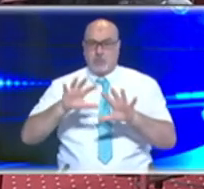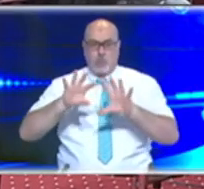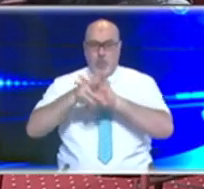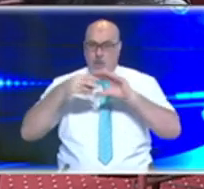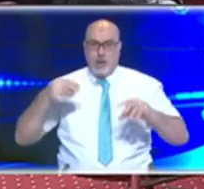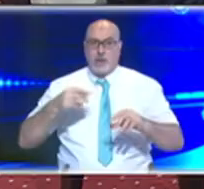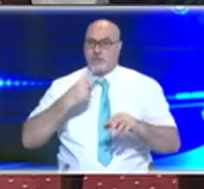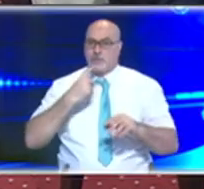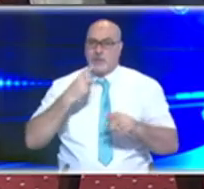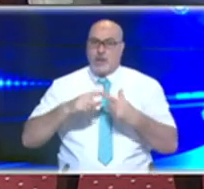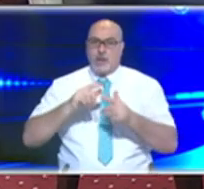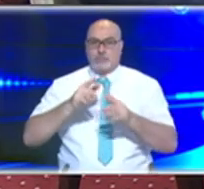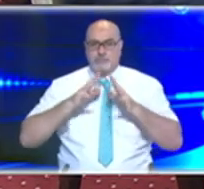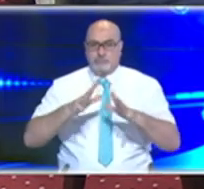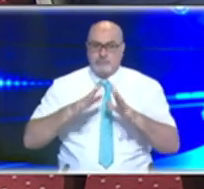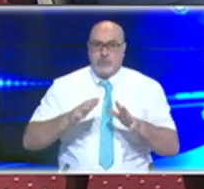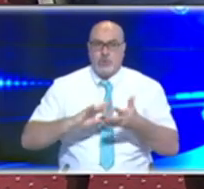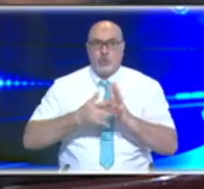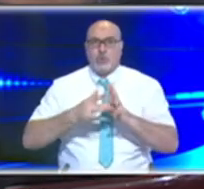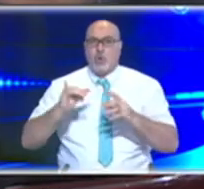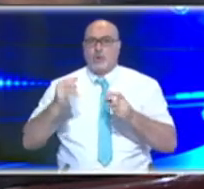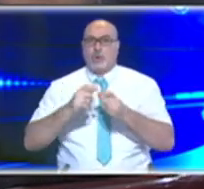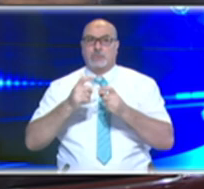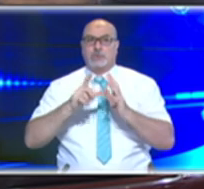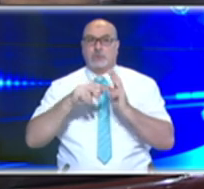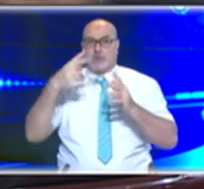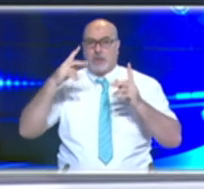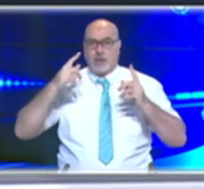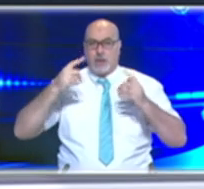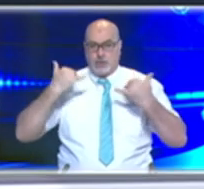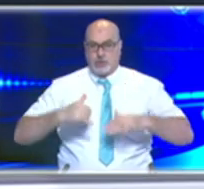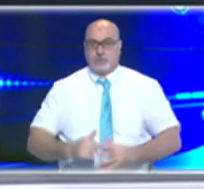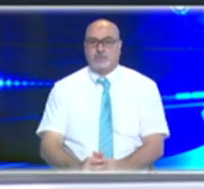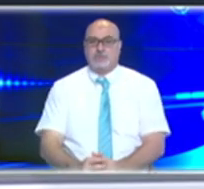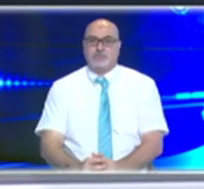خطوات تتشارك فيها كل المؤسسات الدستورية للدولة.